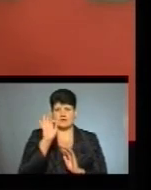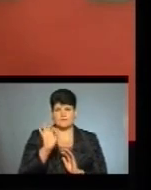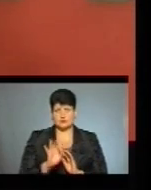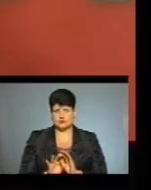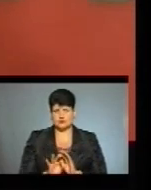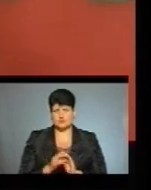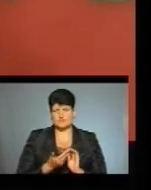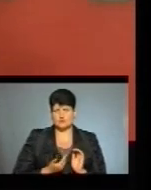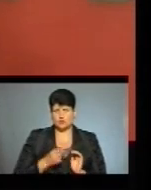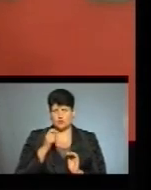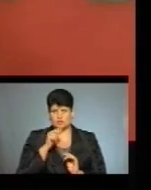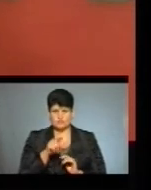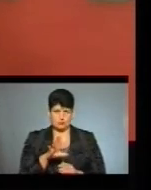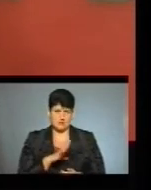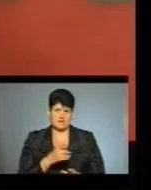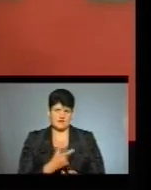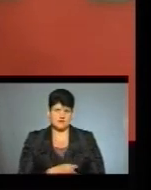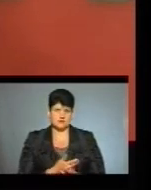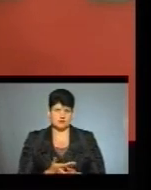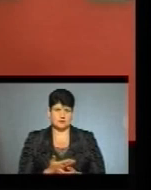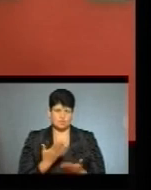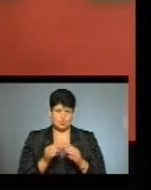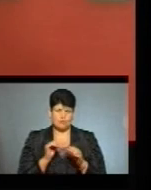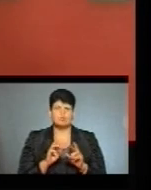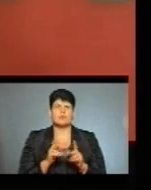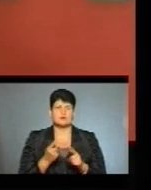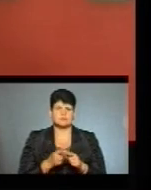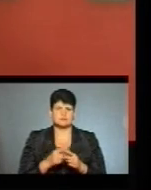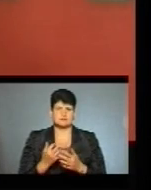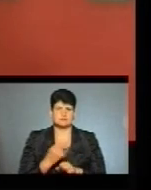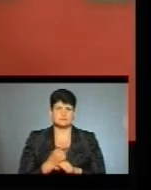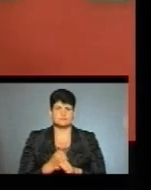95% жителів України, щоб вони були вакцинованими? Якщо можна, то як це досягти?